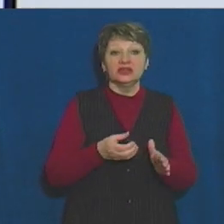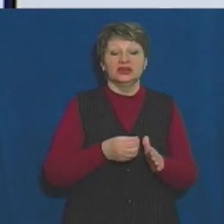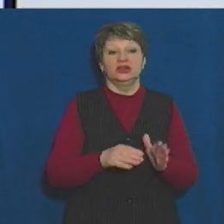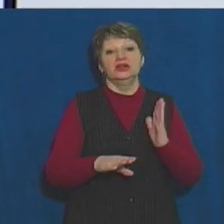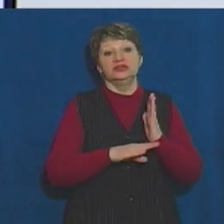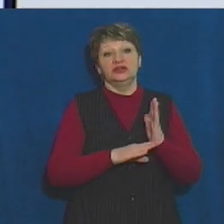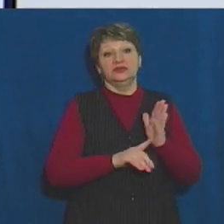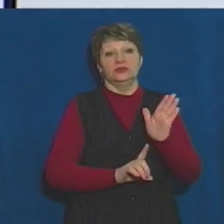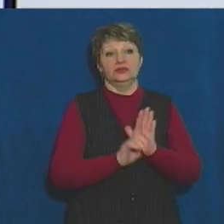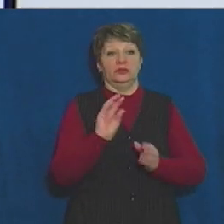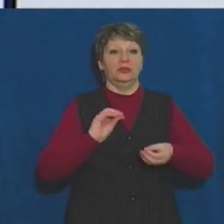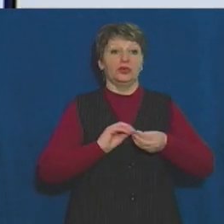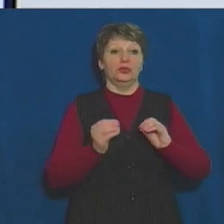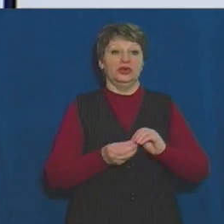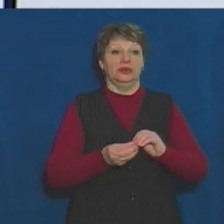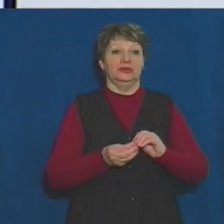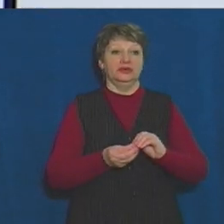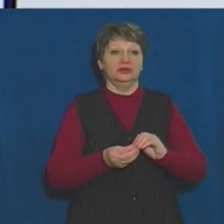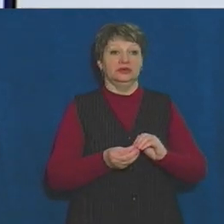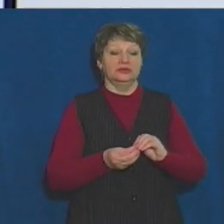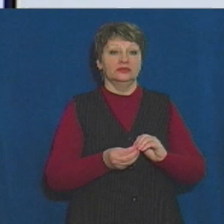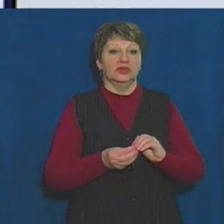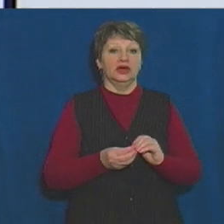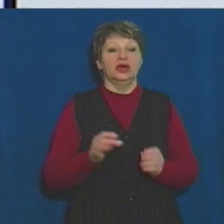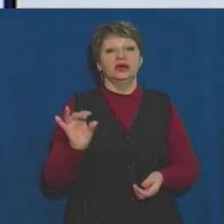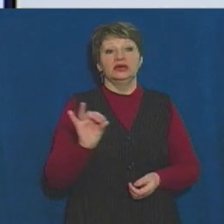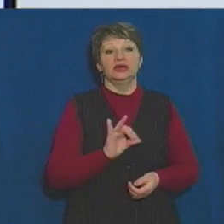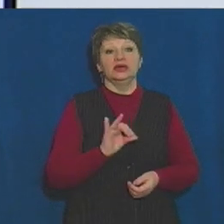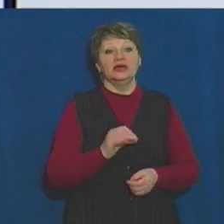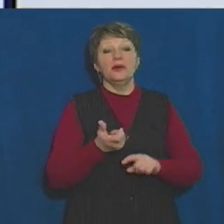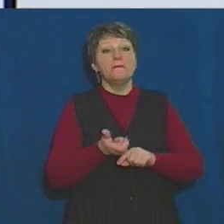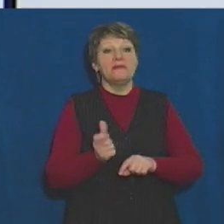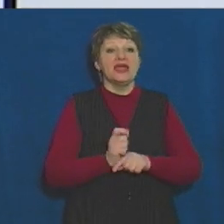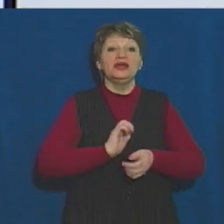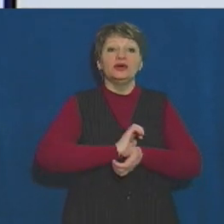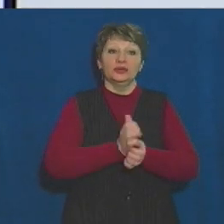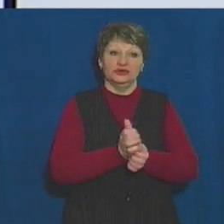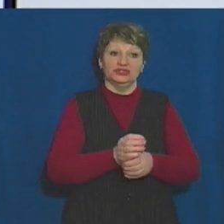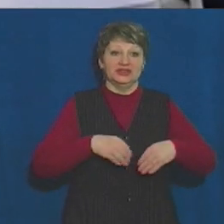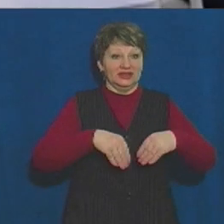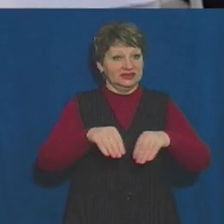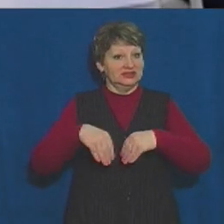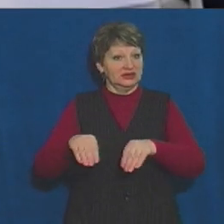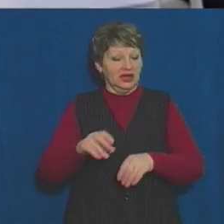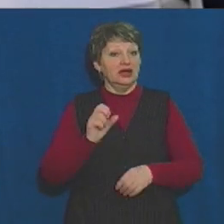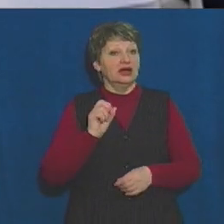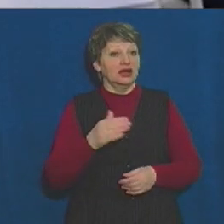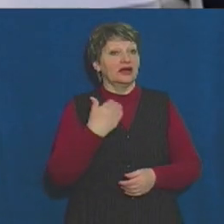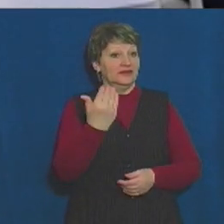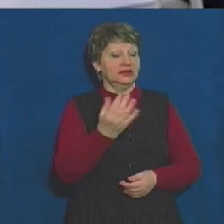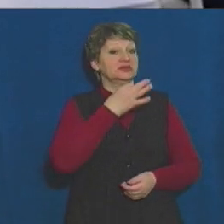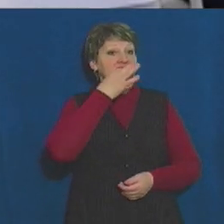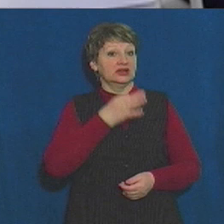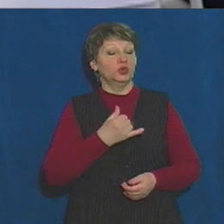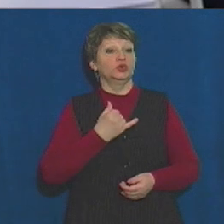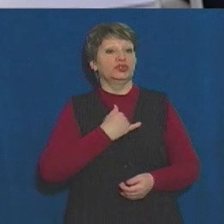проблеми із розвитком і життям. І перегущення наших насаджень. У нас так вийшло, як от правильно сказав пан Олександр, що у нас